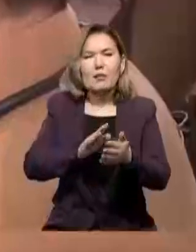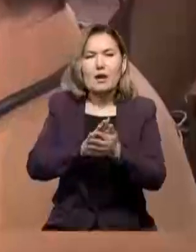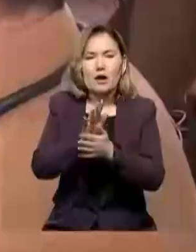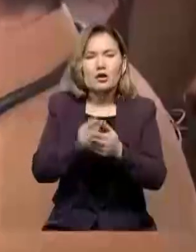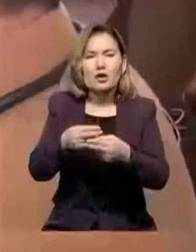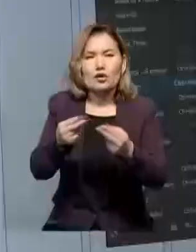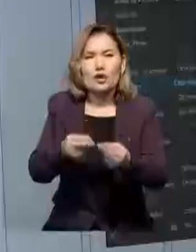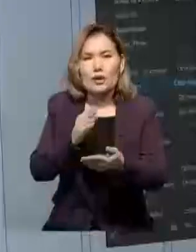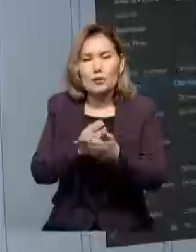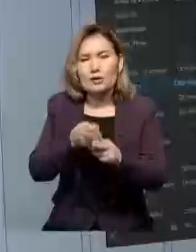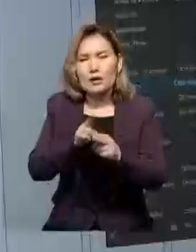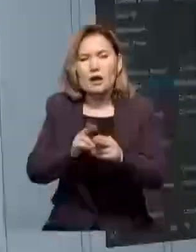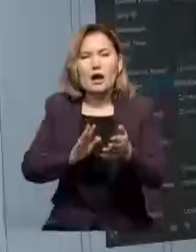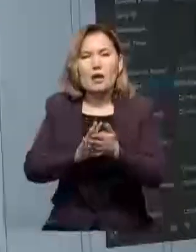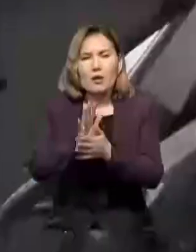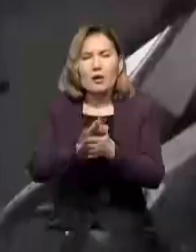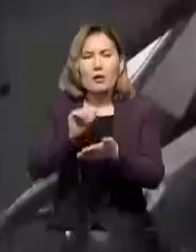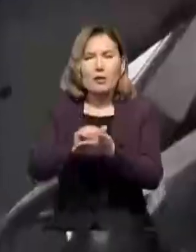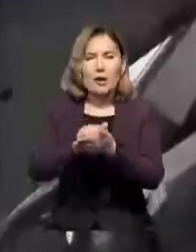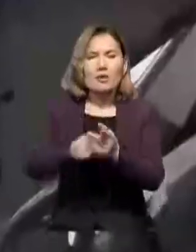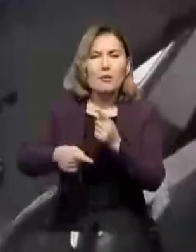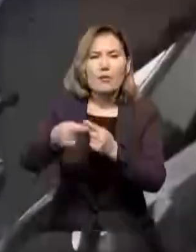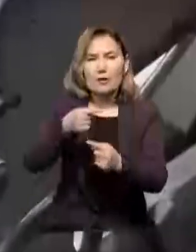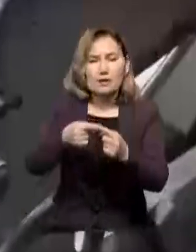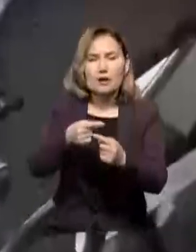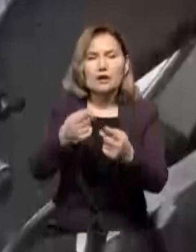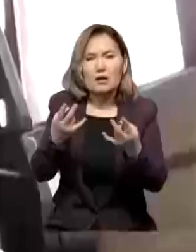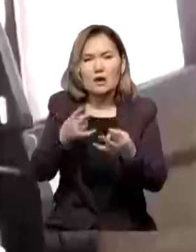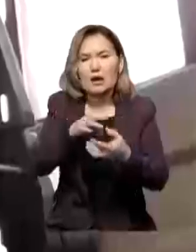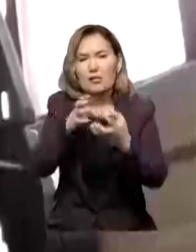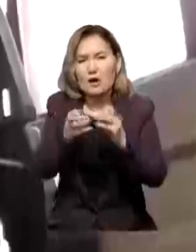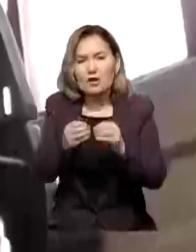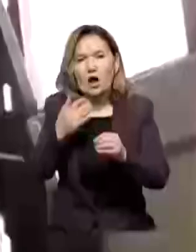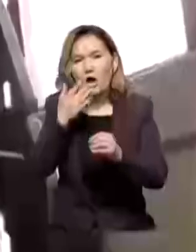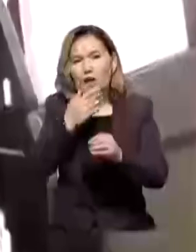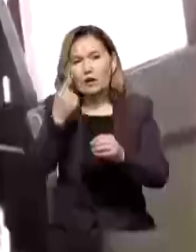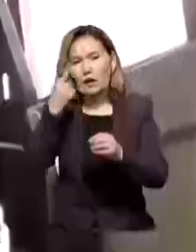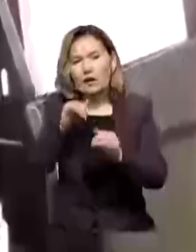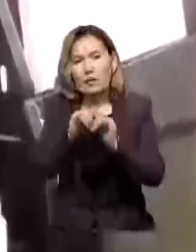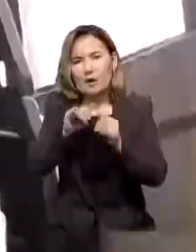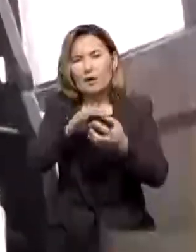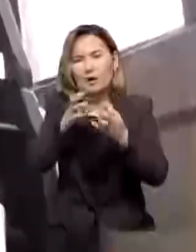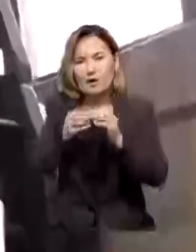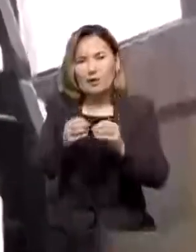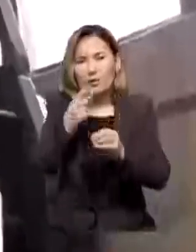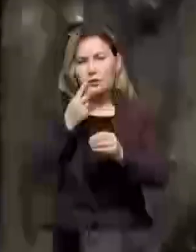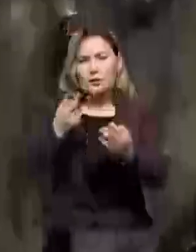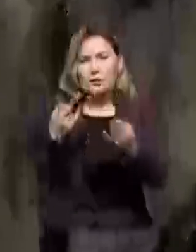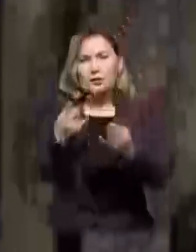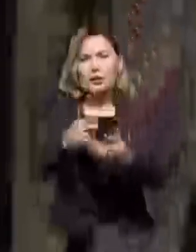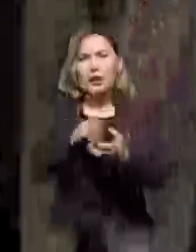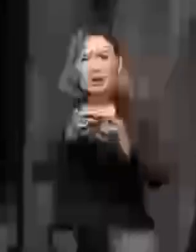журнал бар. Депутаттар, мерзімді баспасөзге бизнес көзі деп емес, ақпараттық саясат, ұлттық идеологияны жүргізудің құралы ретінде қарауға